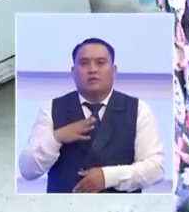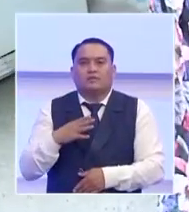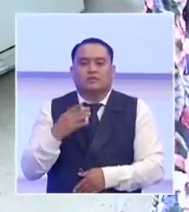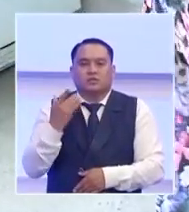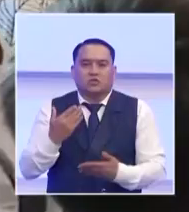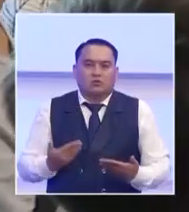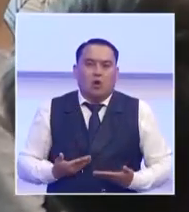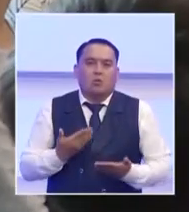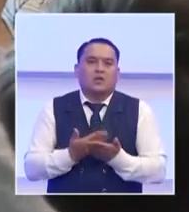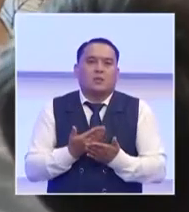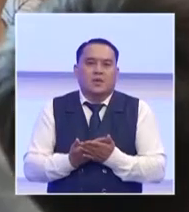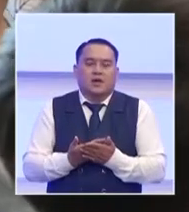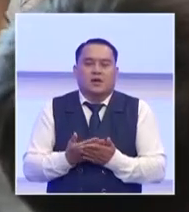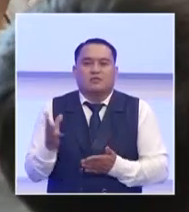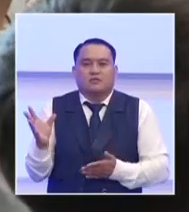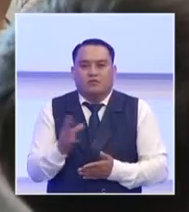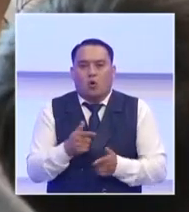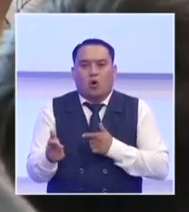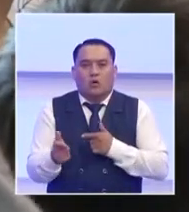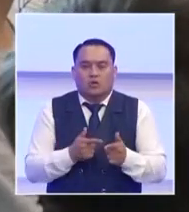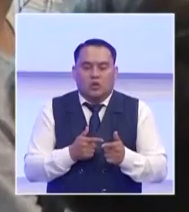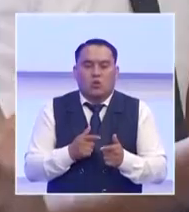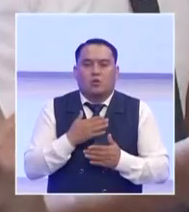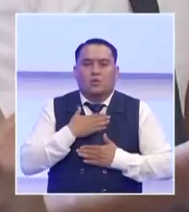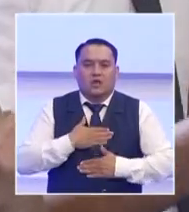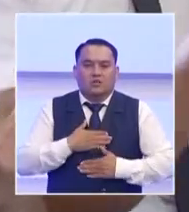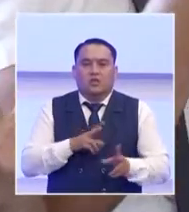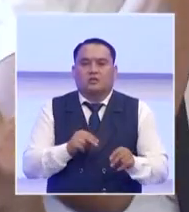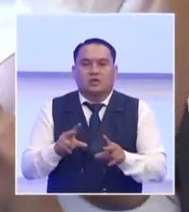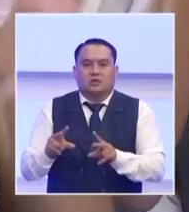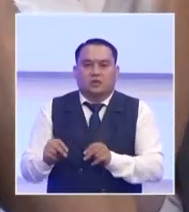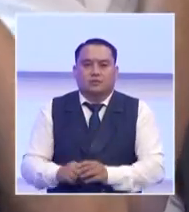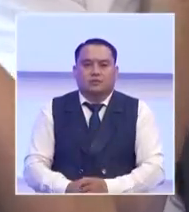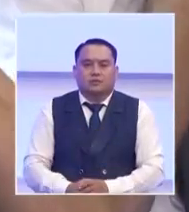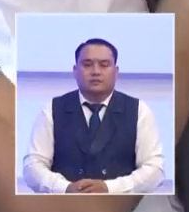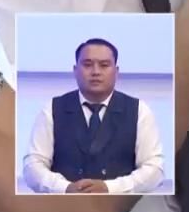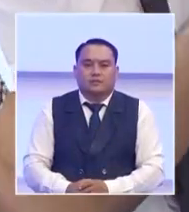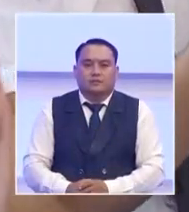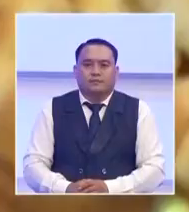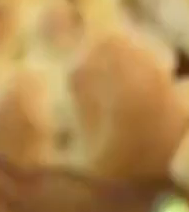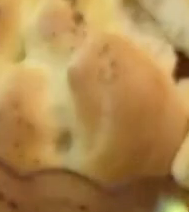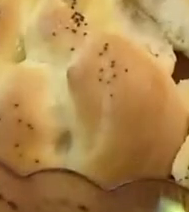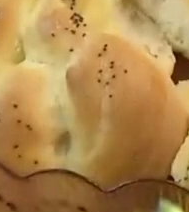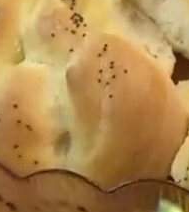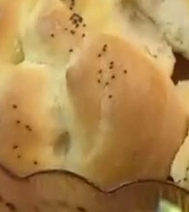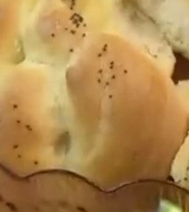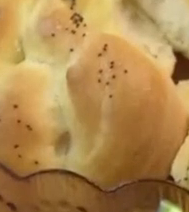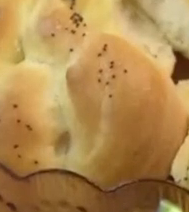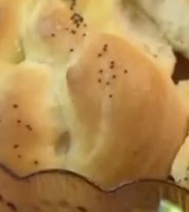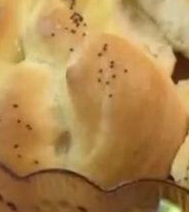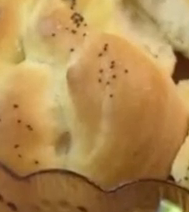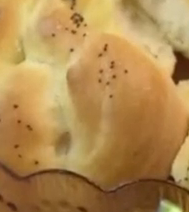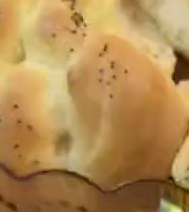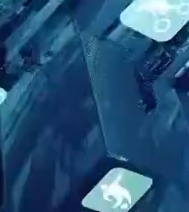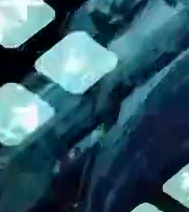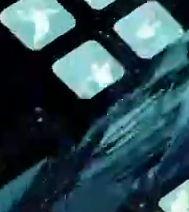живой пример образцова семьи в которой живут гармония мир и счастье кумира тимергалиева up salon осипов телеканал жетысу панфиловский